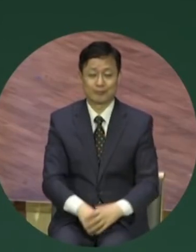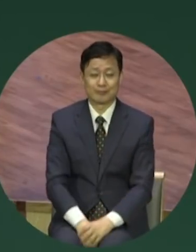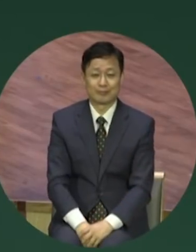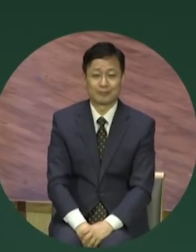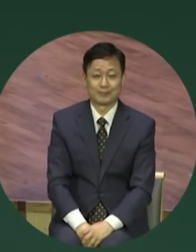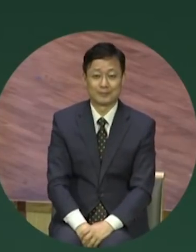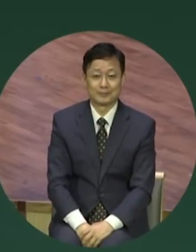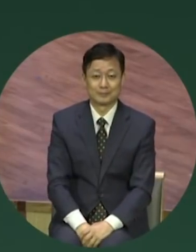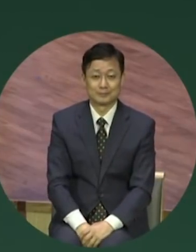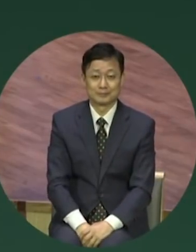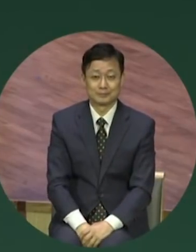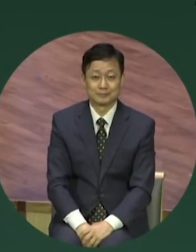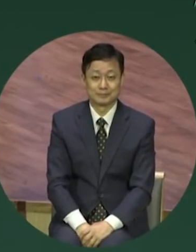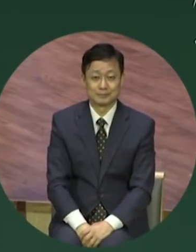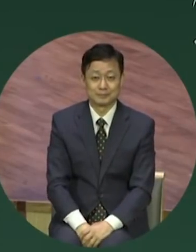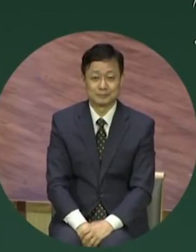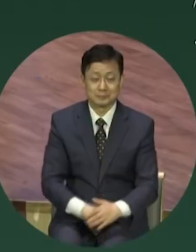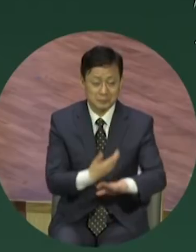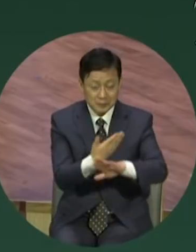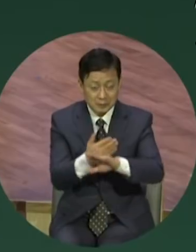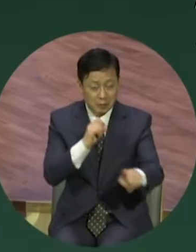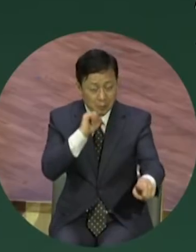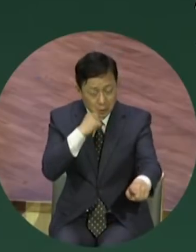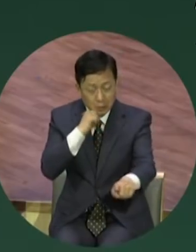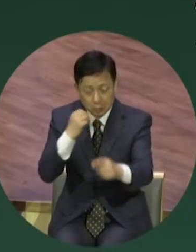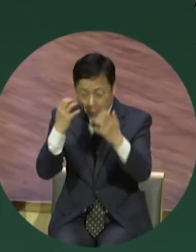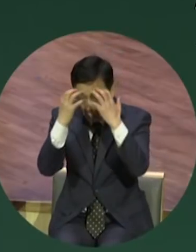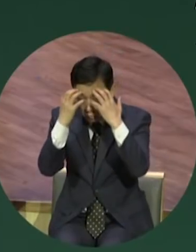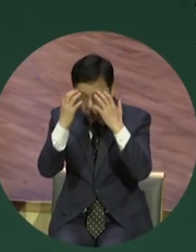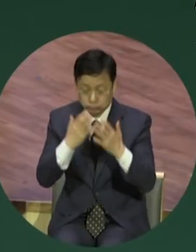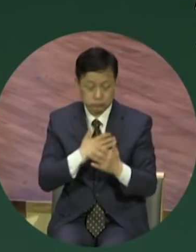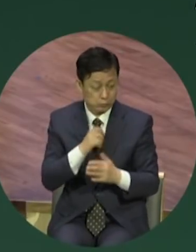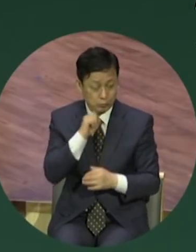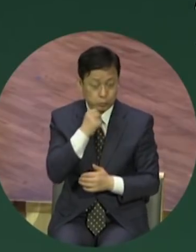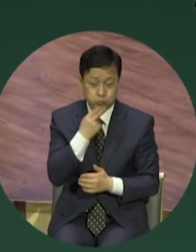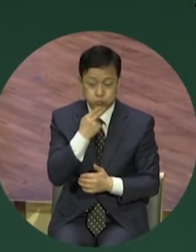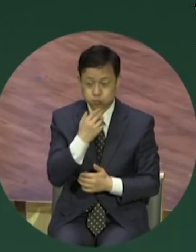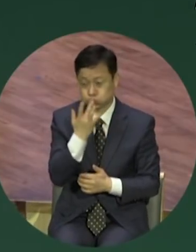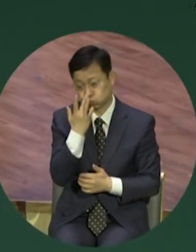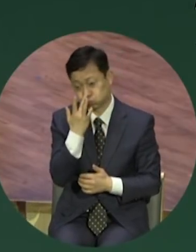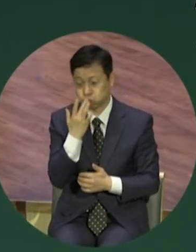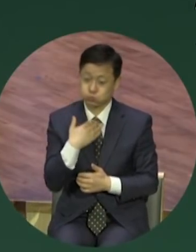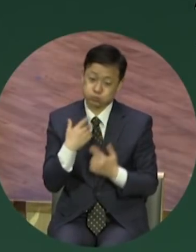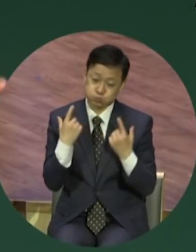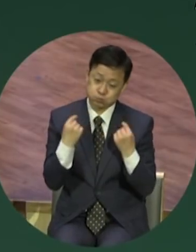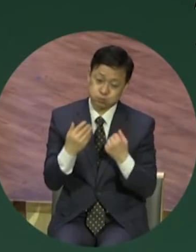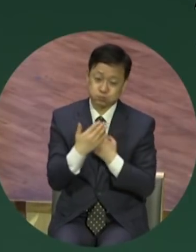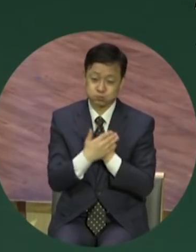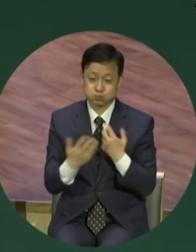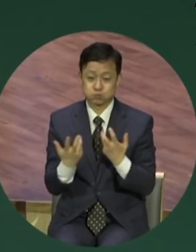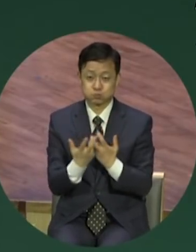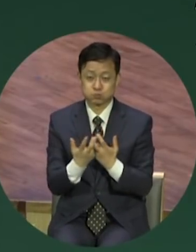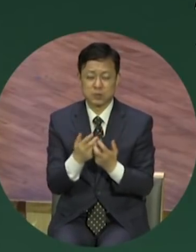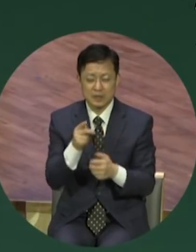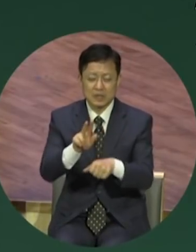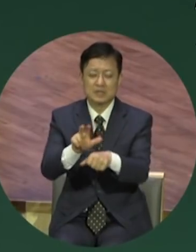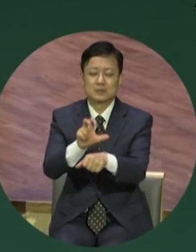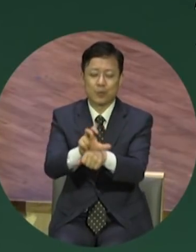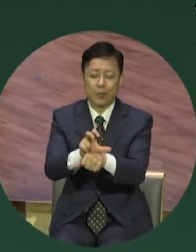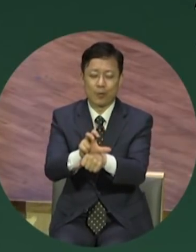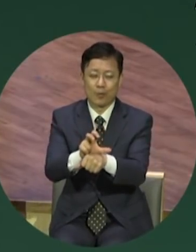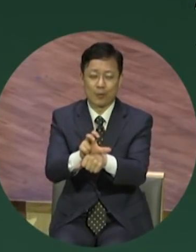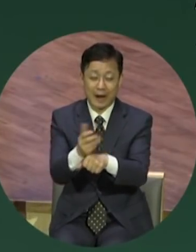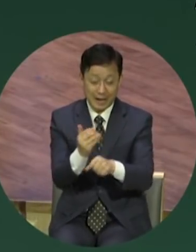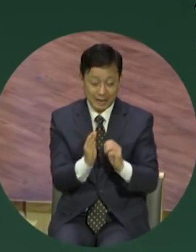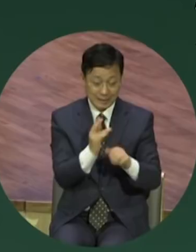longer problems for you. 다른 사람 다 어렵다는데 나는 안 어려워. Everyone says it's hard and difficult, but it's not hard for you at all. 이걸 보고 25라고 합니다. That's